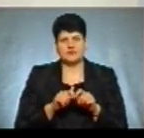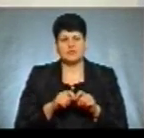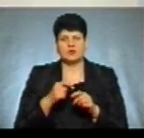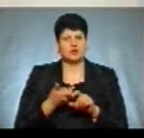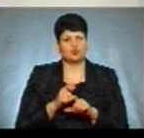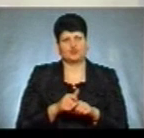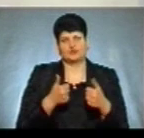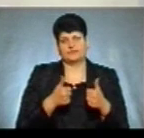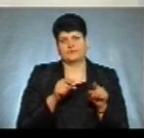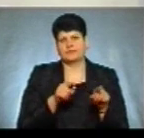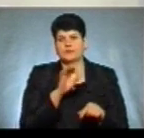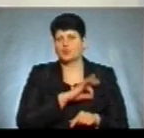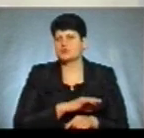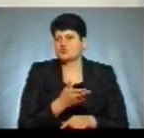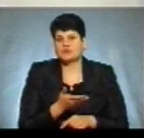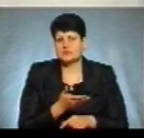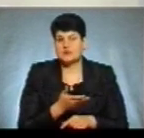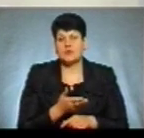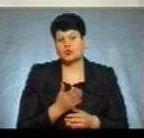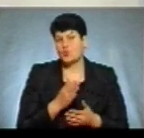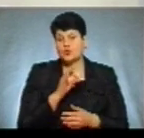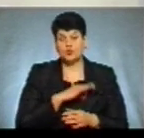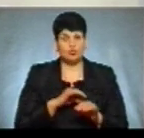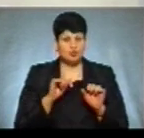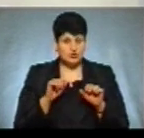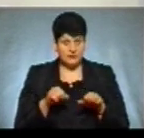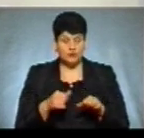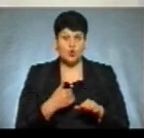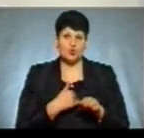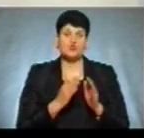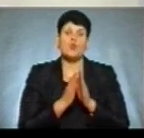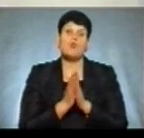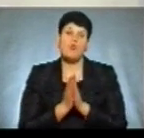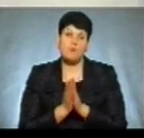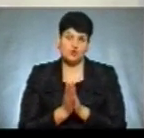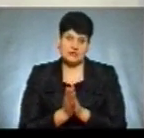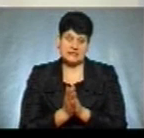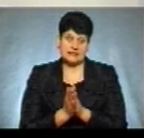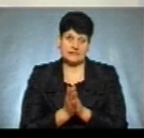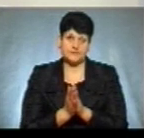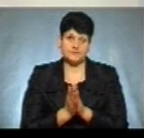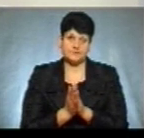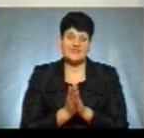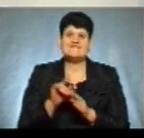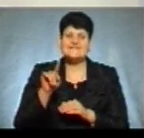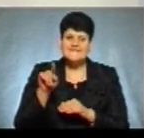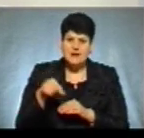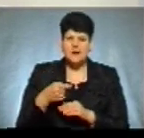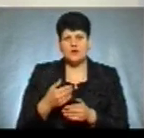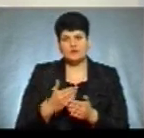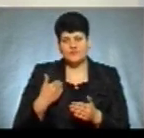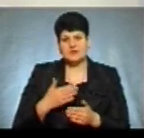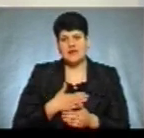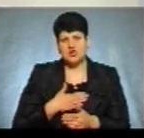користується. Тому, користуючись можливістю, хочу попросити і, скажімо так, вимагаю від наших